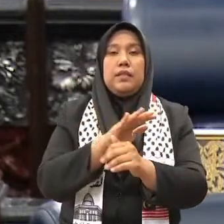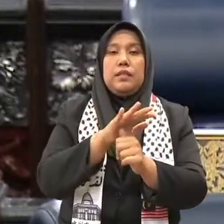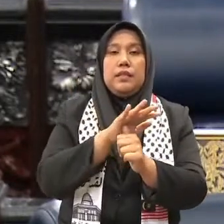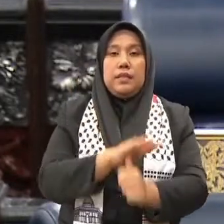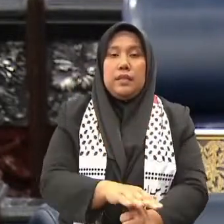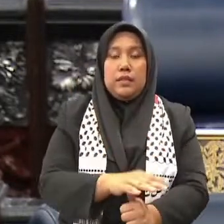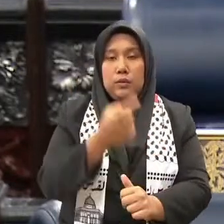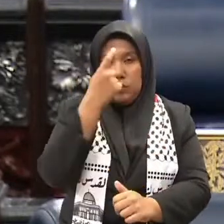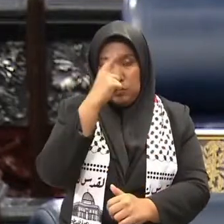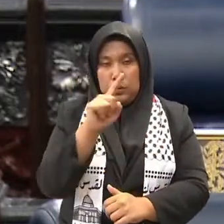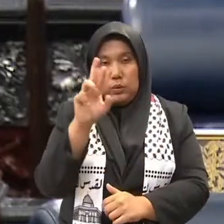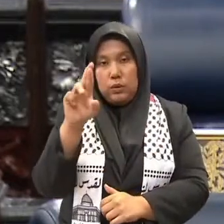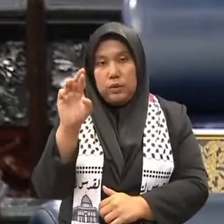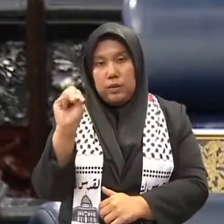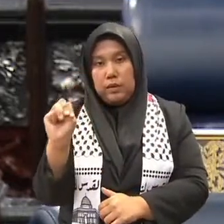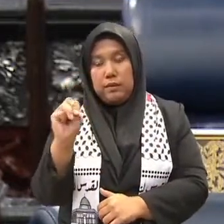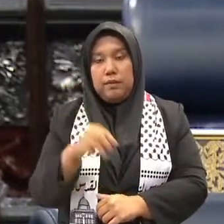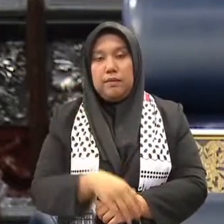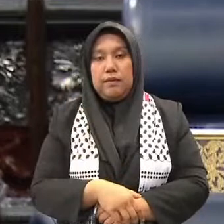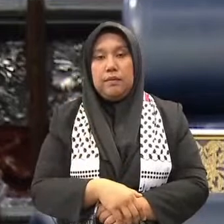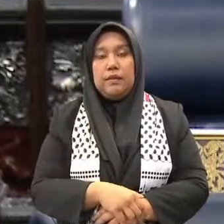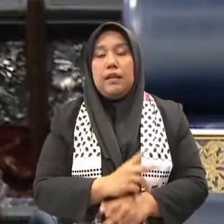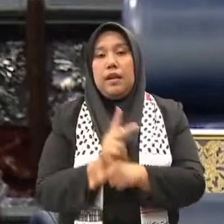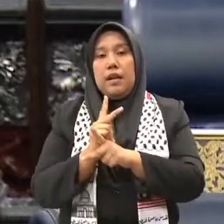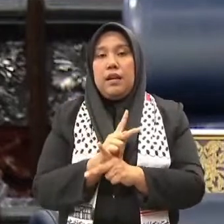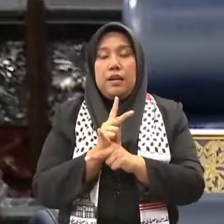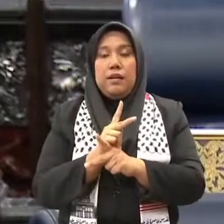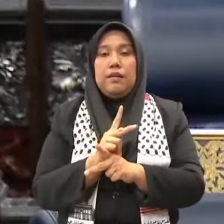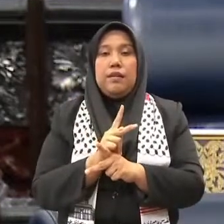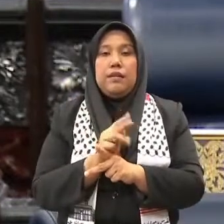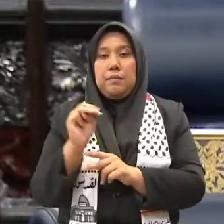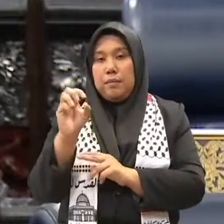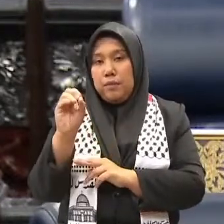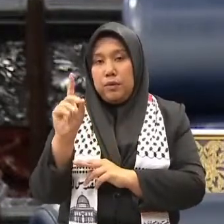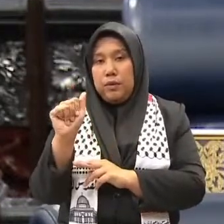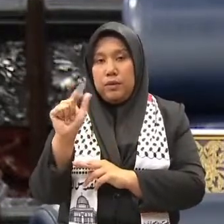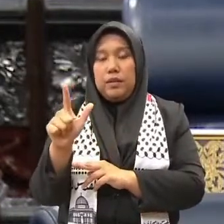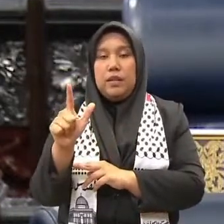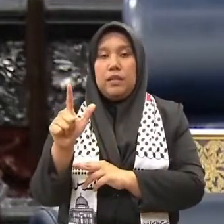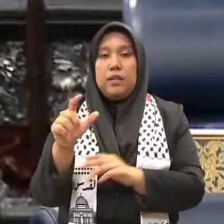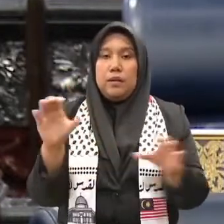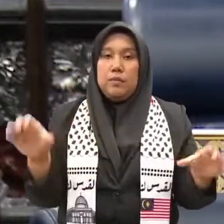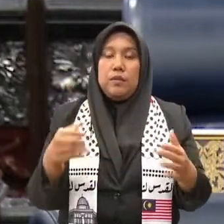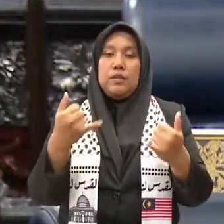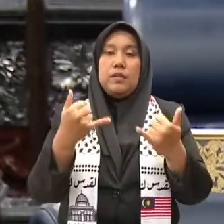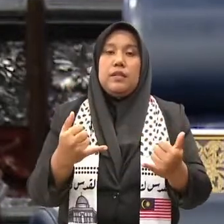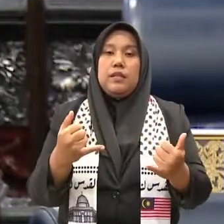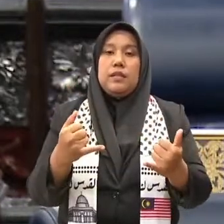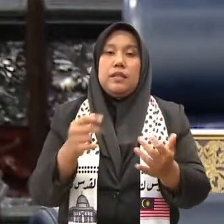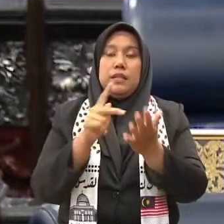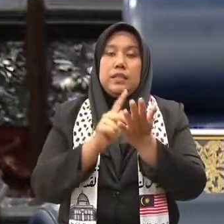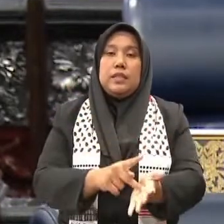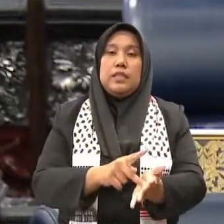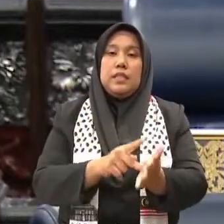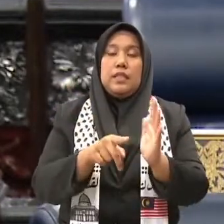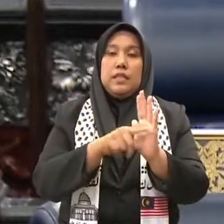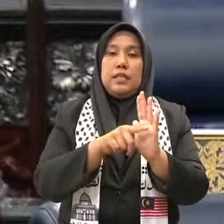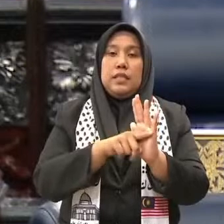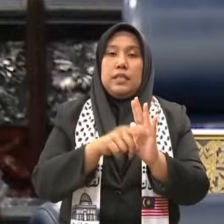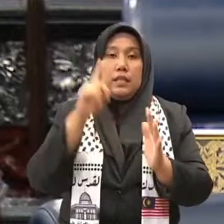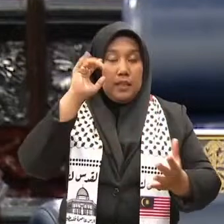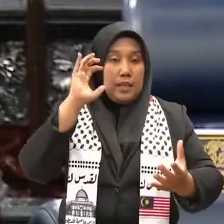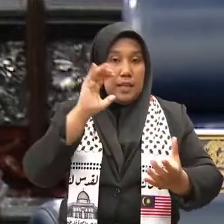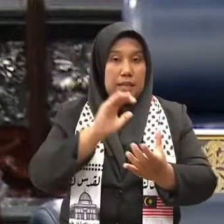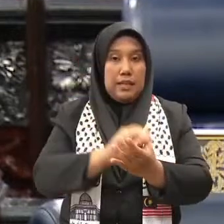terhadap Ringgit dan sekiranya langkah kawalan modal ini diperkenakan sekarang kesan negatifnya terhadap keyakinan pelabur akan